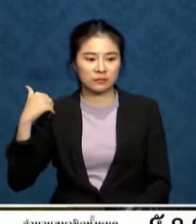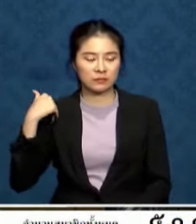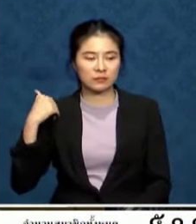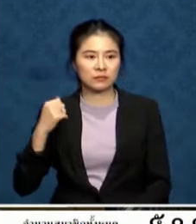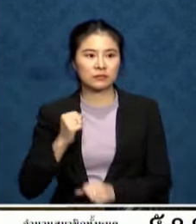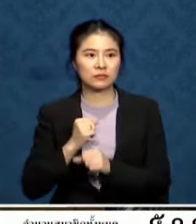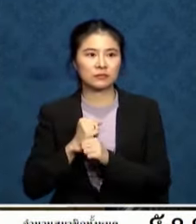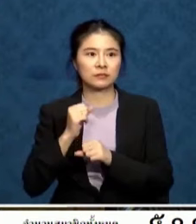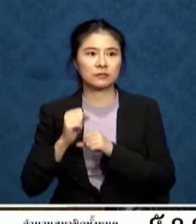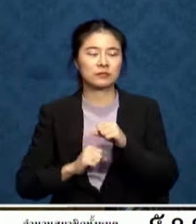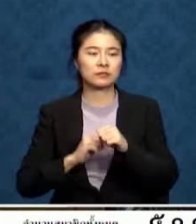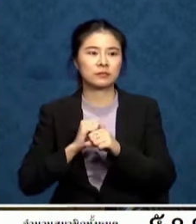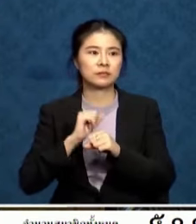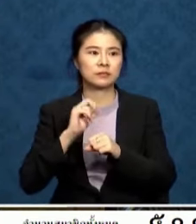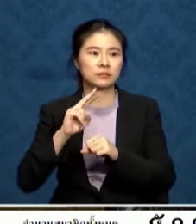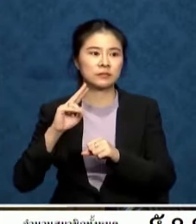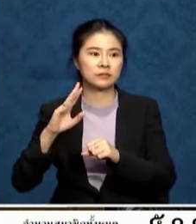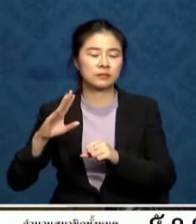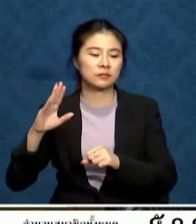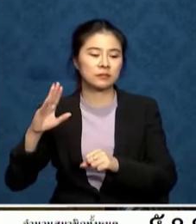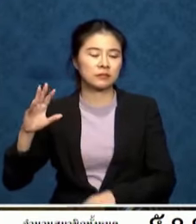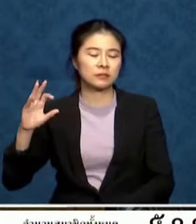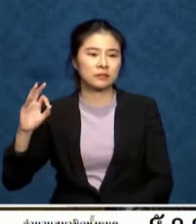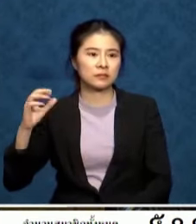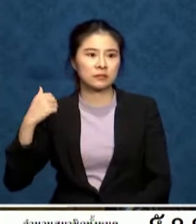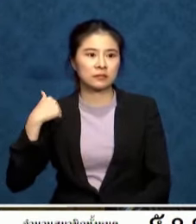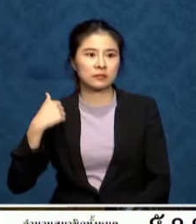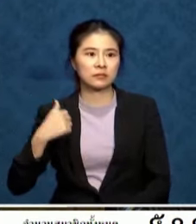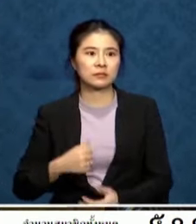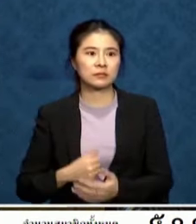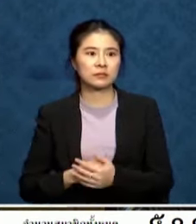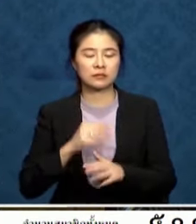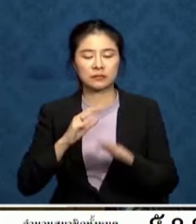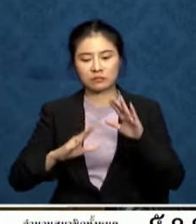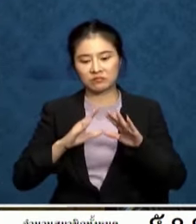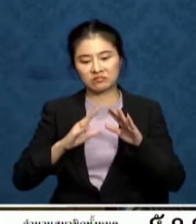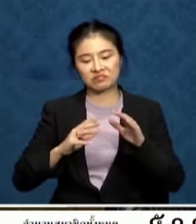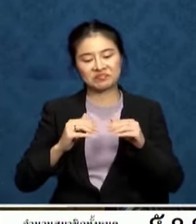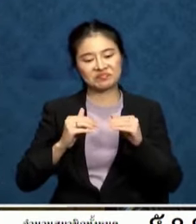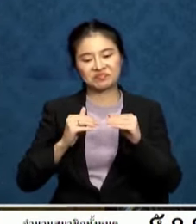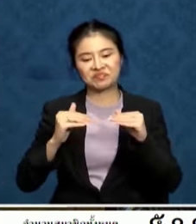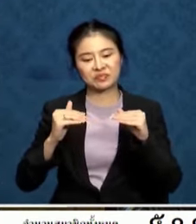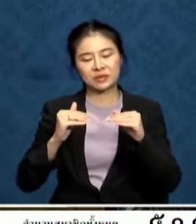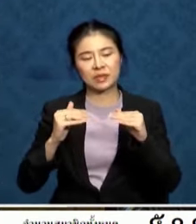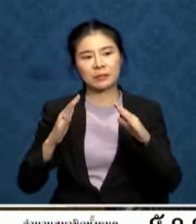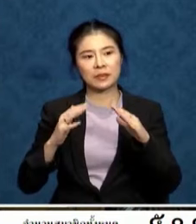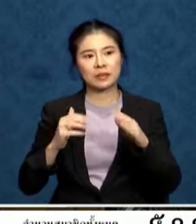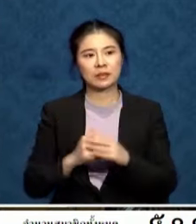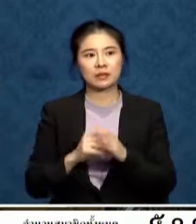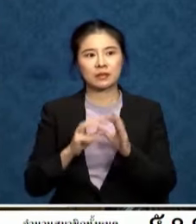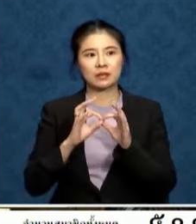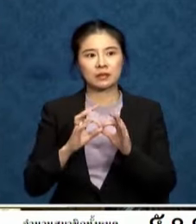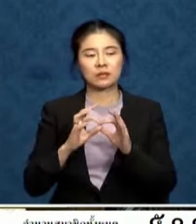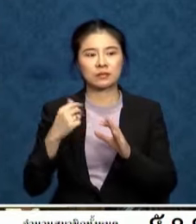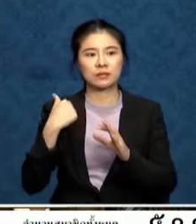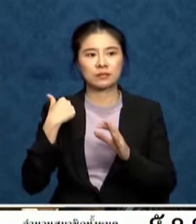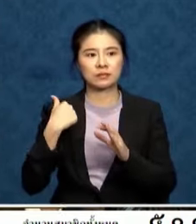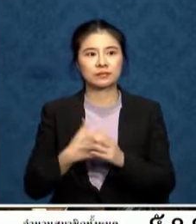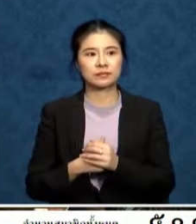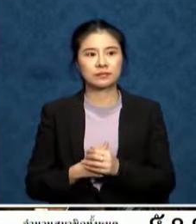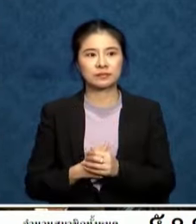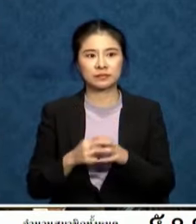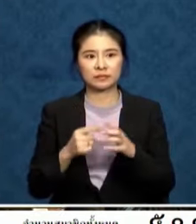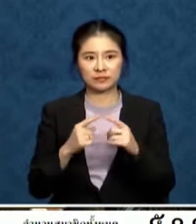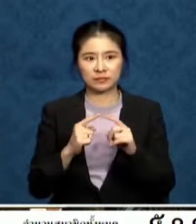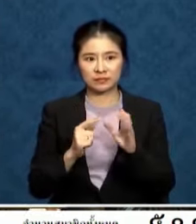สิทธิ์เมื่อปี59กับรัฐธรรมนูญปี60มันเทียบกันไม่ได้นี่คือสิ่งที่พวกผมเป็นห่วงเท่านั้นเองแต่ตัวเลข